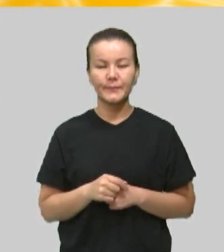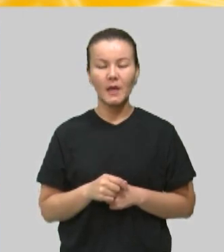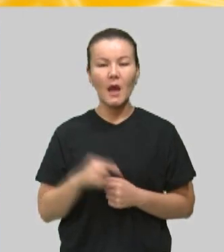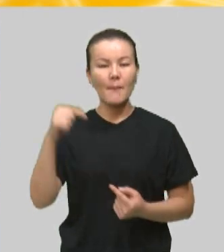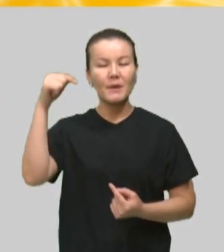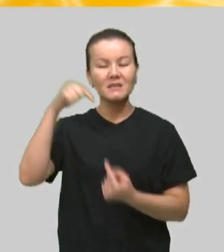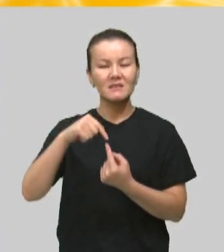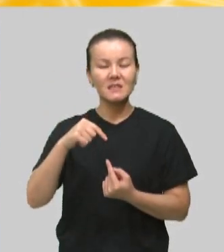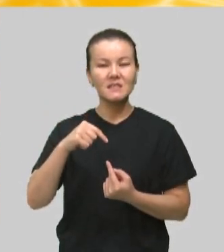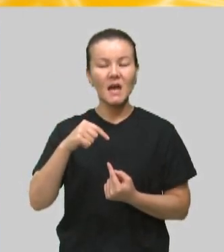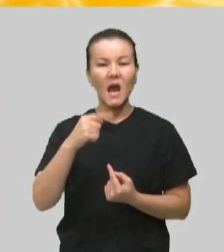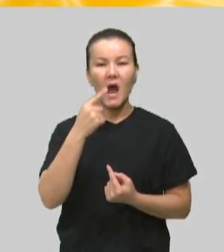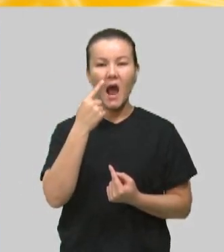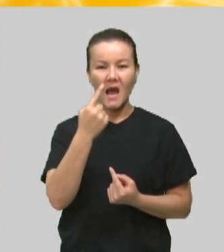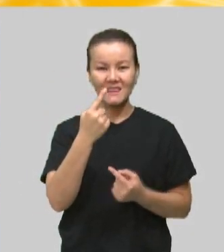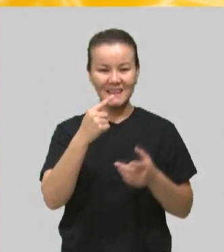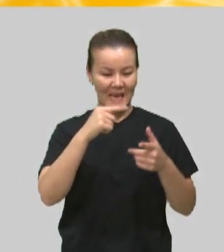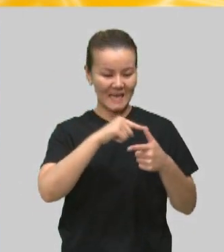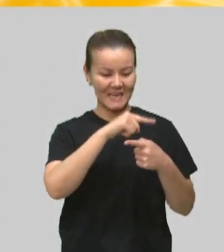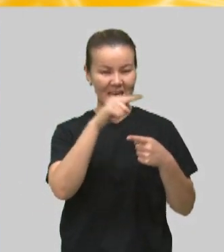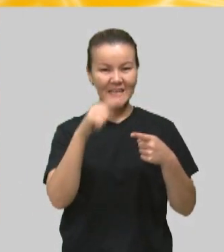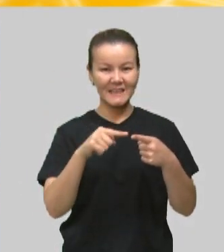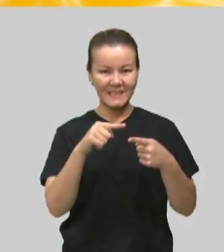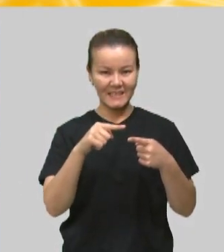Подберите однокоренные слова.